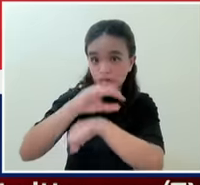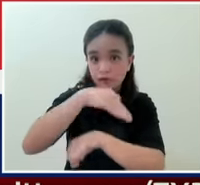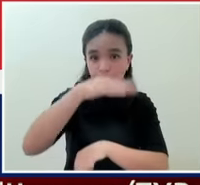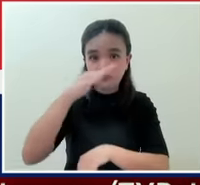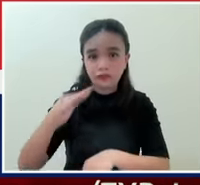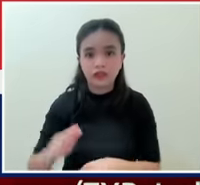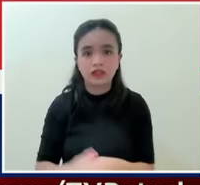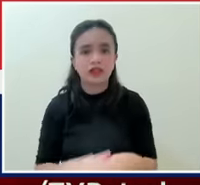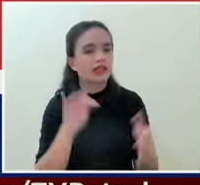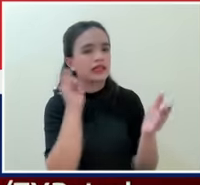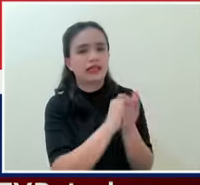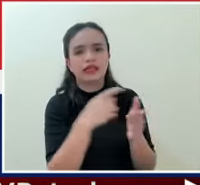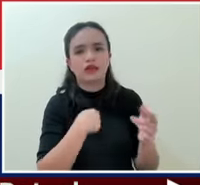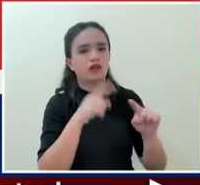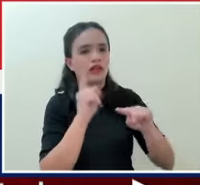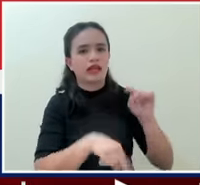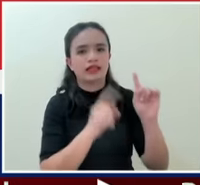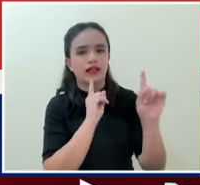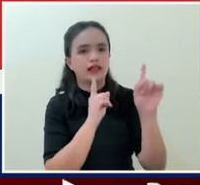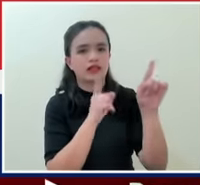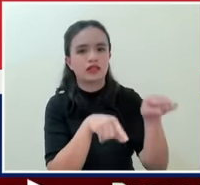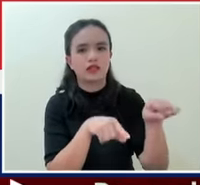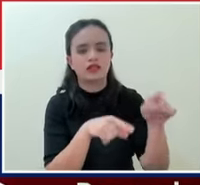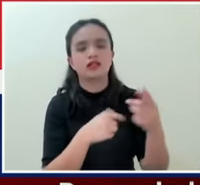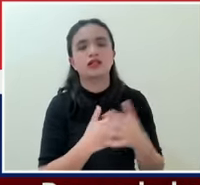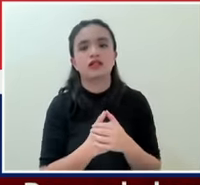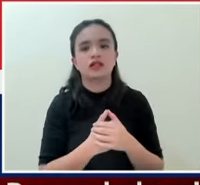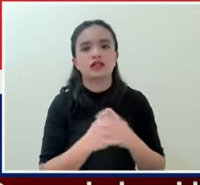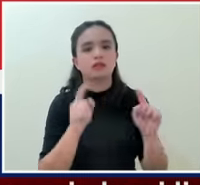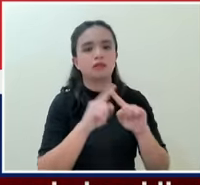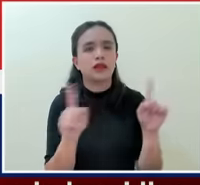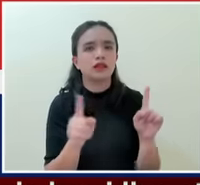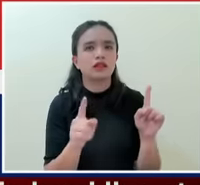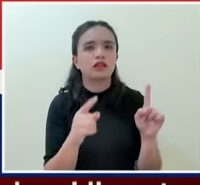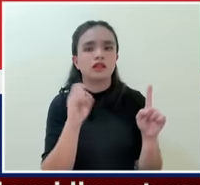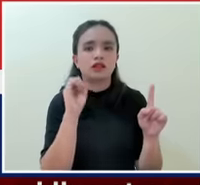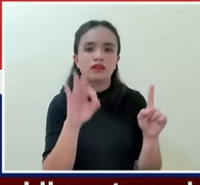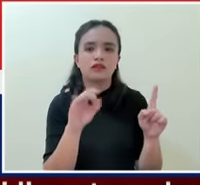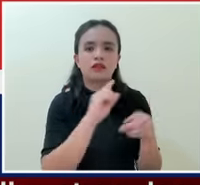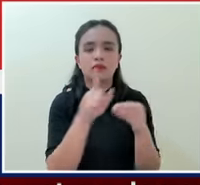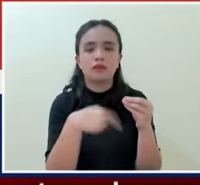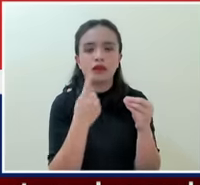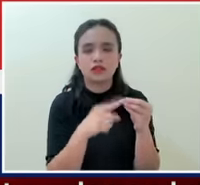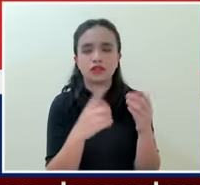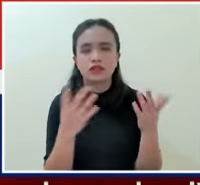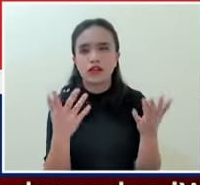cannot answer that question, sir, no? Maliban doon